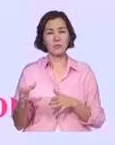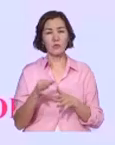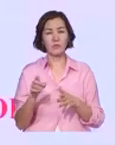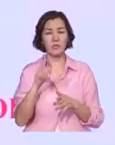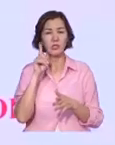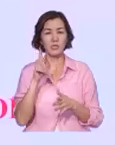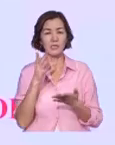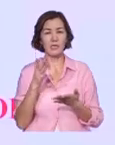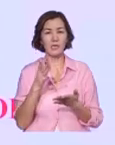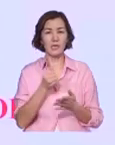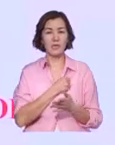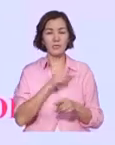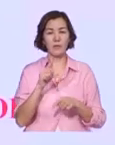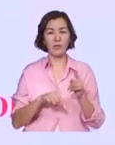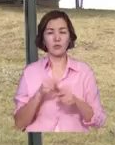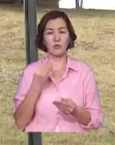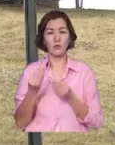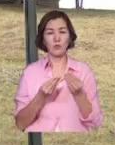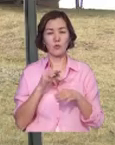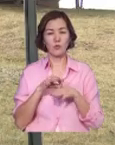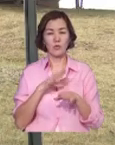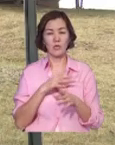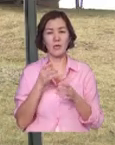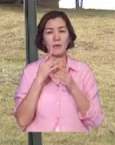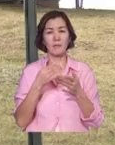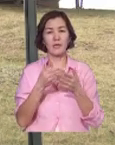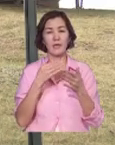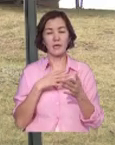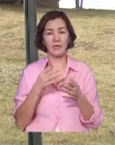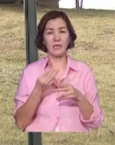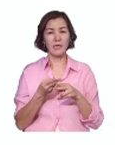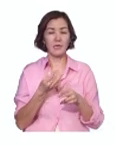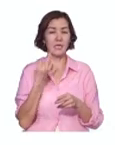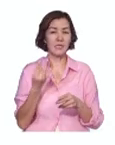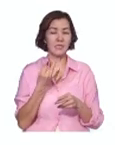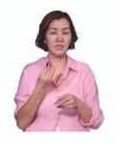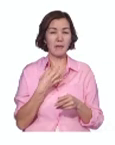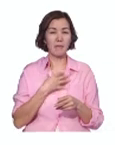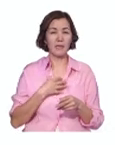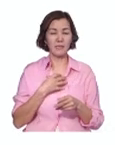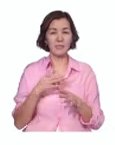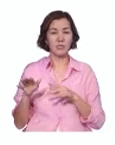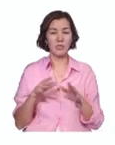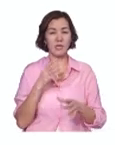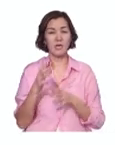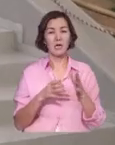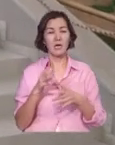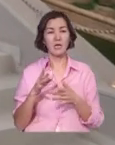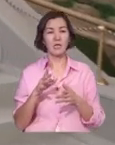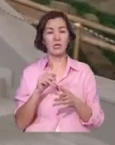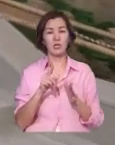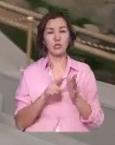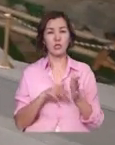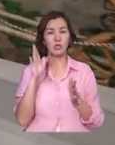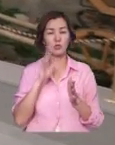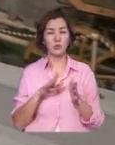жастар арасындағы әскери патриоттық ойын өтеді. Мереке қарсаңындағы ең қызықты әрі маңызды шараның бірі халықаралық Жетісу жауһарлары